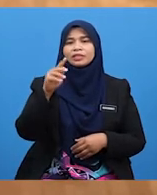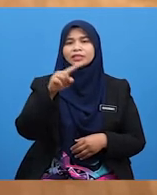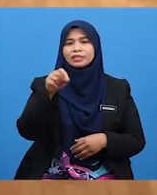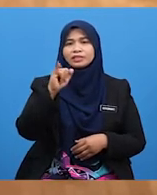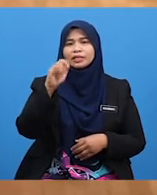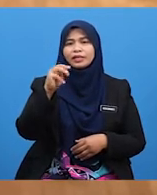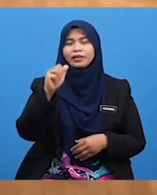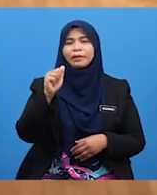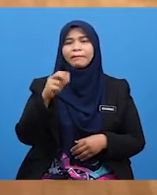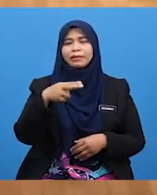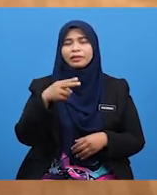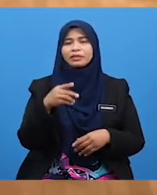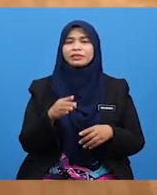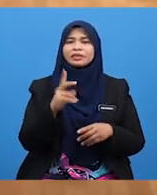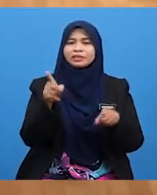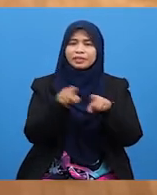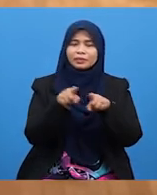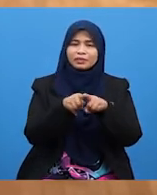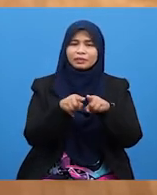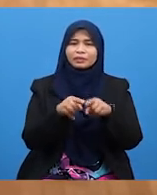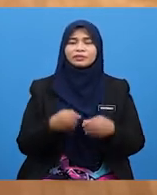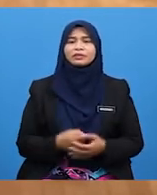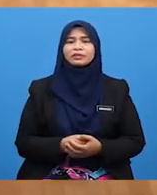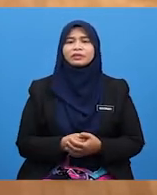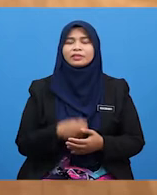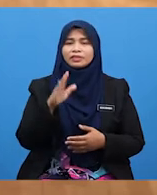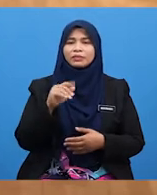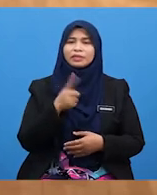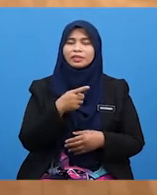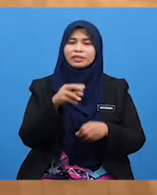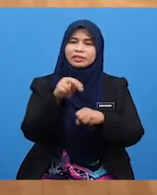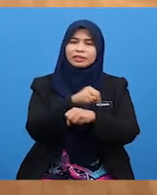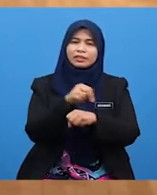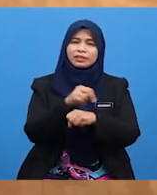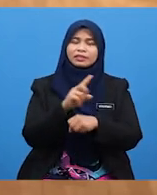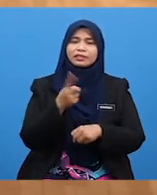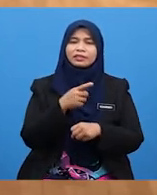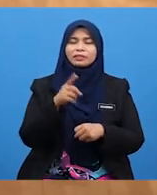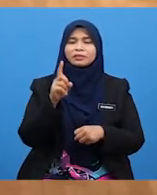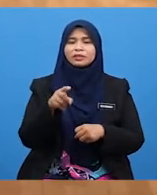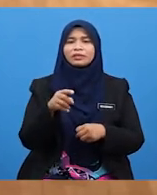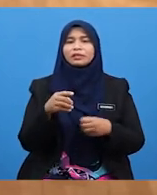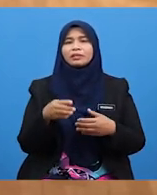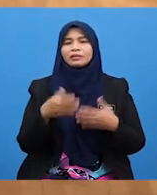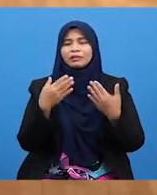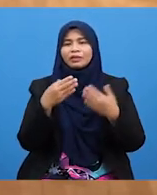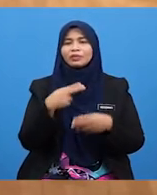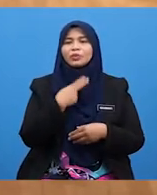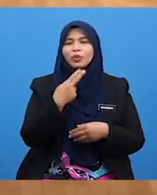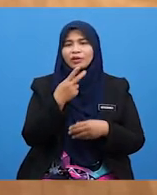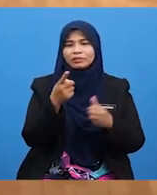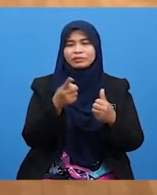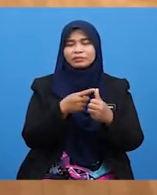membantu kita melakukan demo pemanasan suara. Kerana sebelum kita menyanyi, kita mestilah perlu memanaskan suara kita terlebih